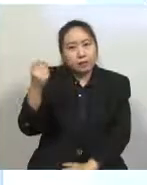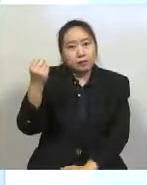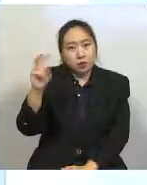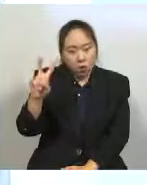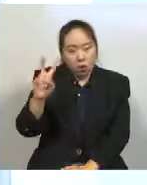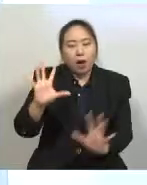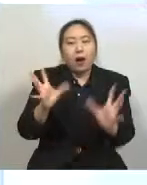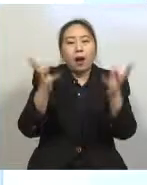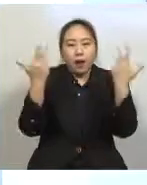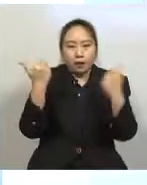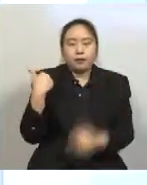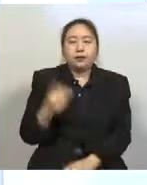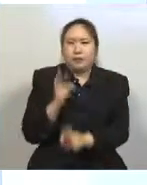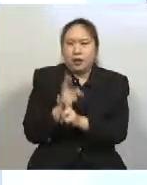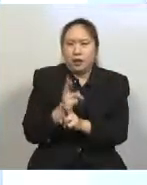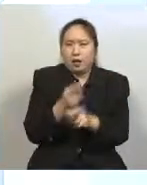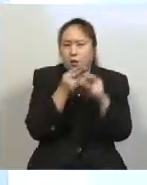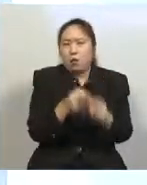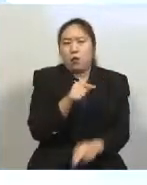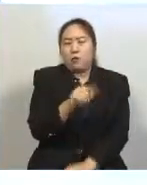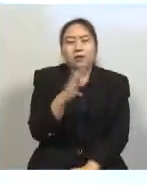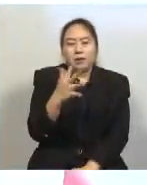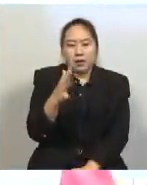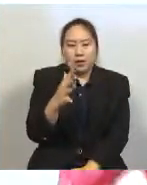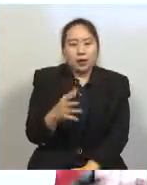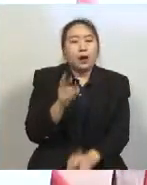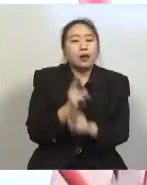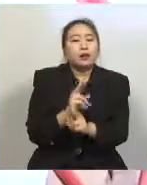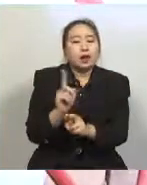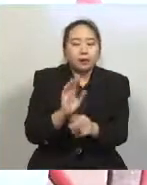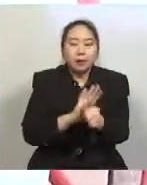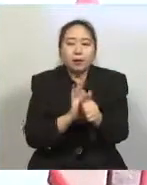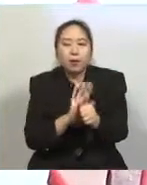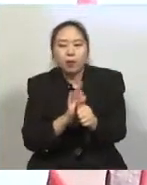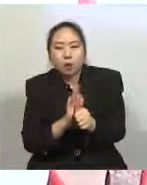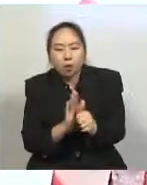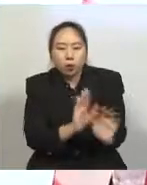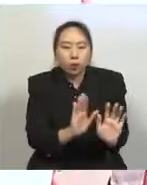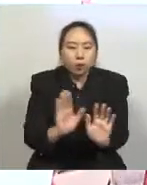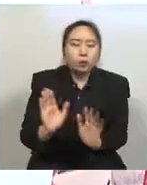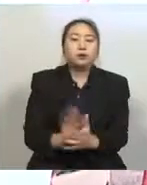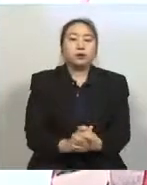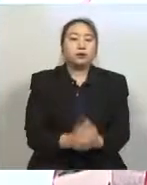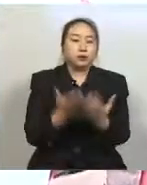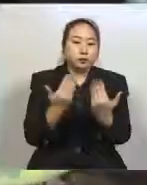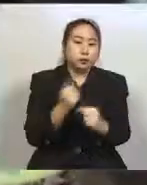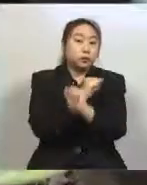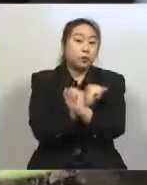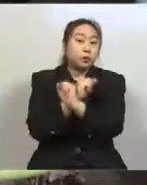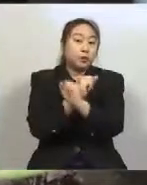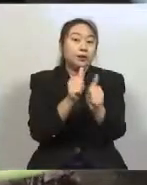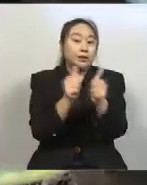ยทั่วไปไม่มีการรักษาจำเพาะครับส่วนใหญ่เป็นการรักษาแบบประคับประคองอาการดังนั้นการป้องกันที่ดี